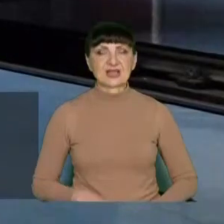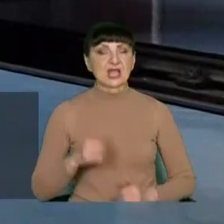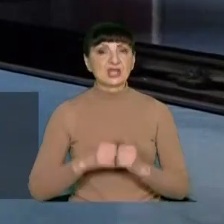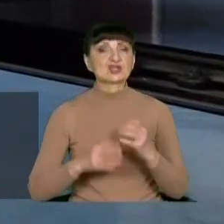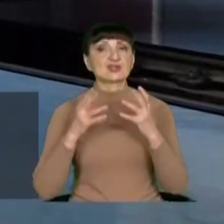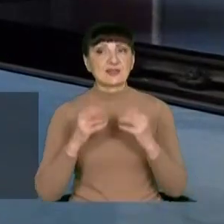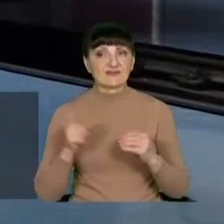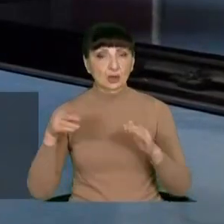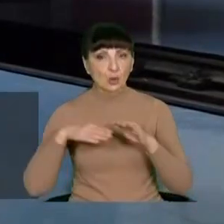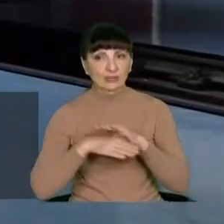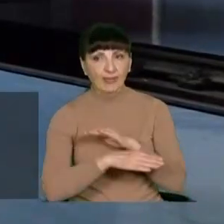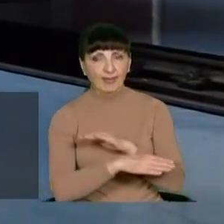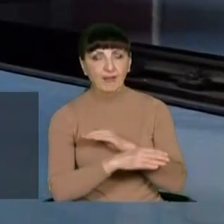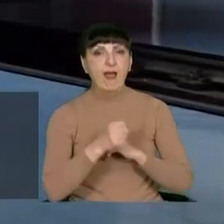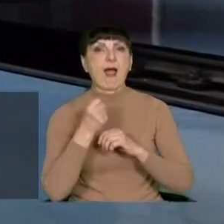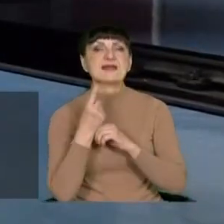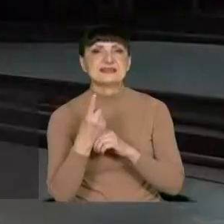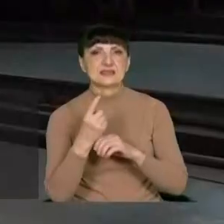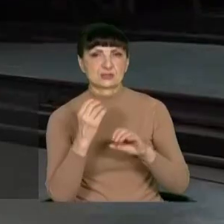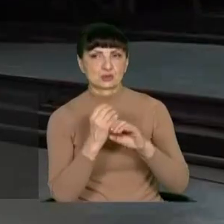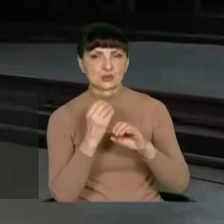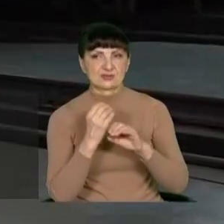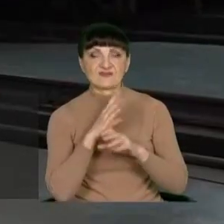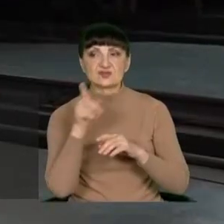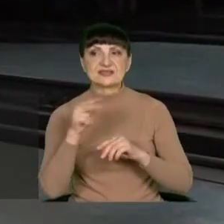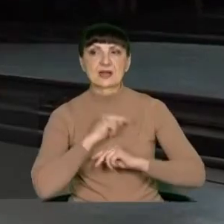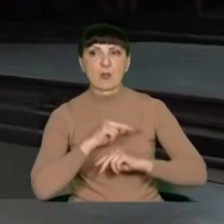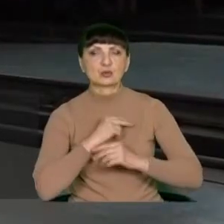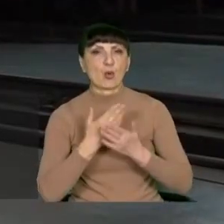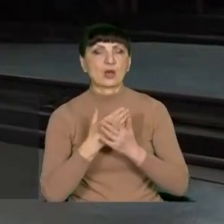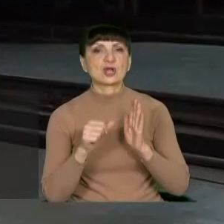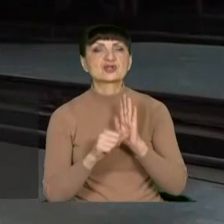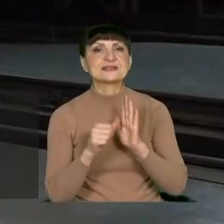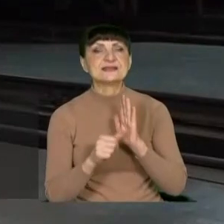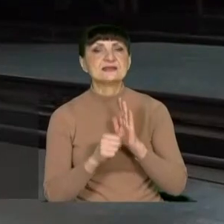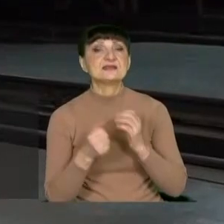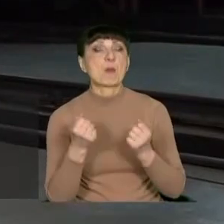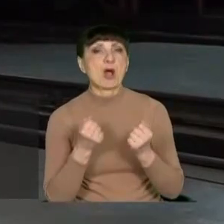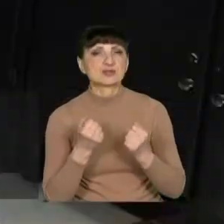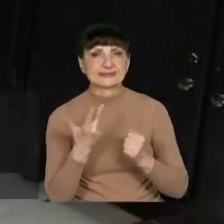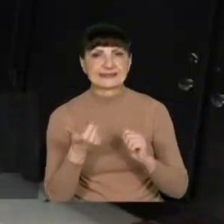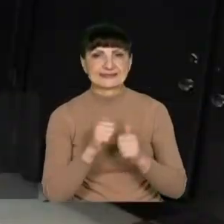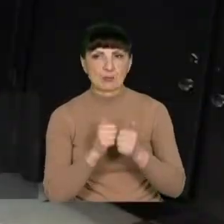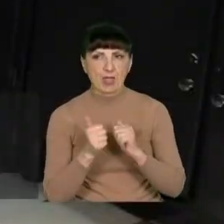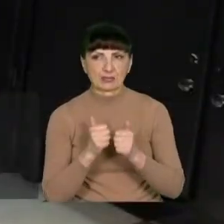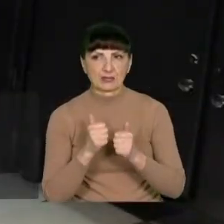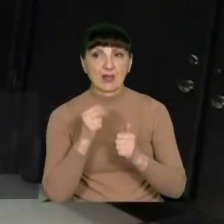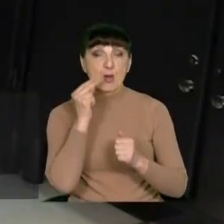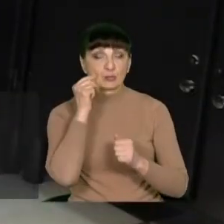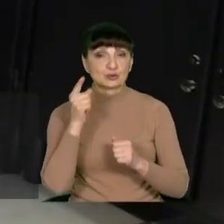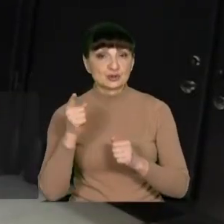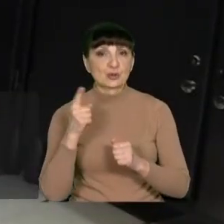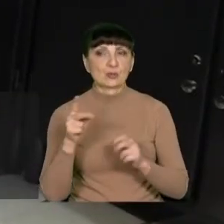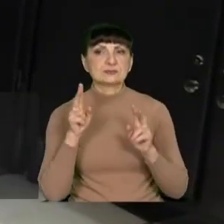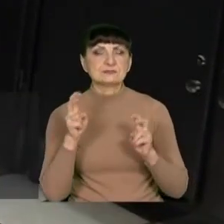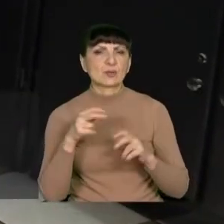Ежедневно из тоннелей метро выезжает 11 составов. Всего здесь работает около 60 машинистов в 3 смены. Манарбек Байкулов –